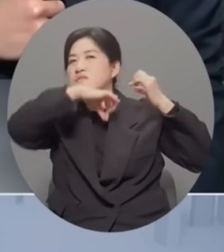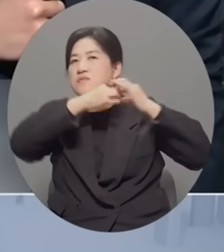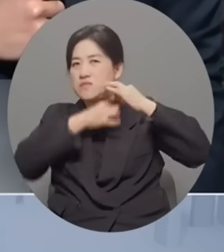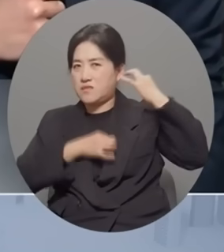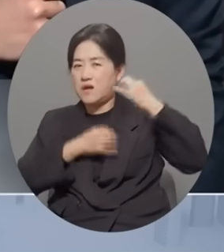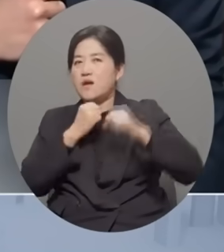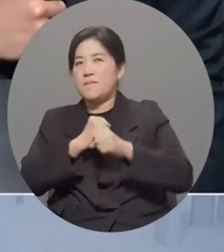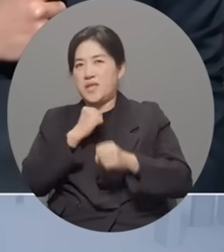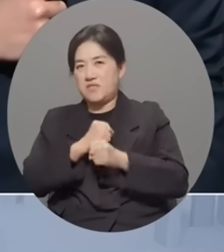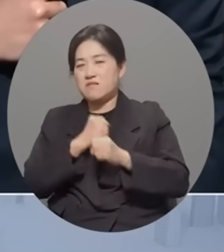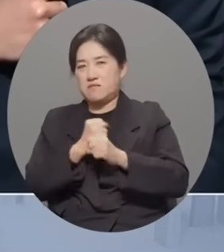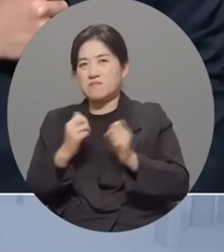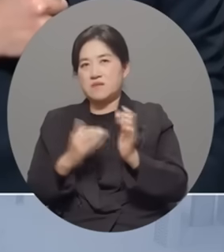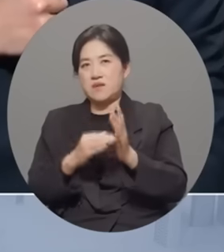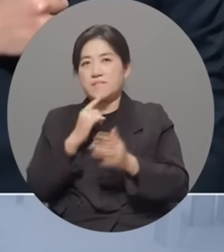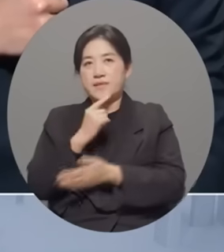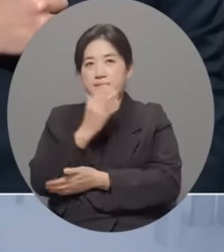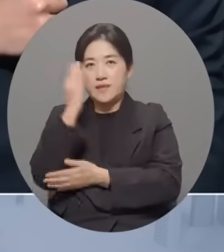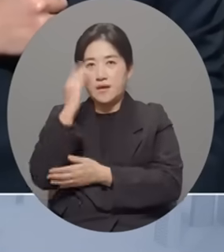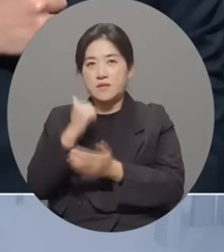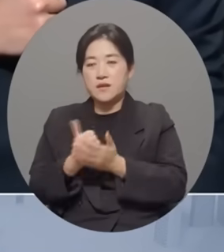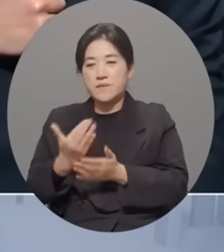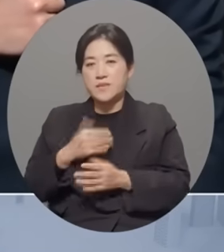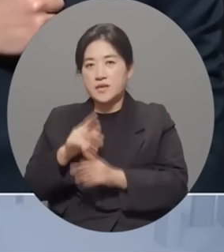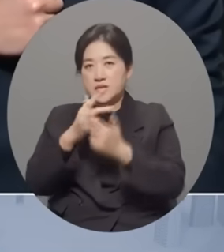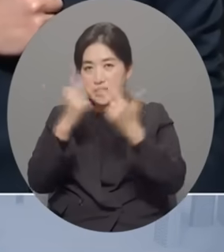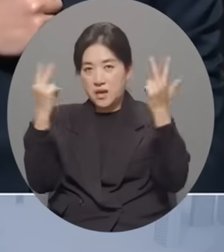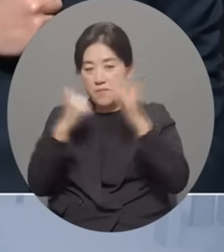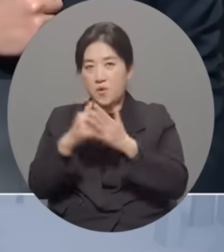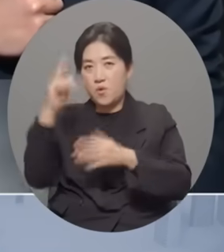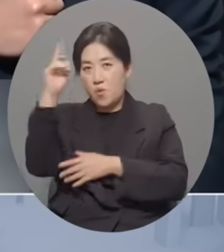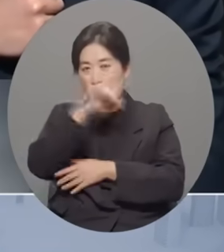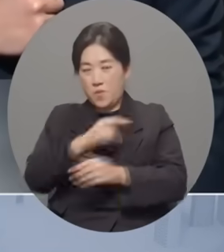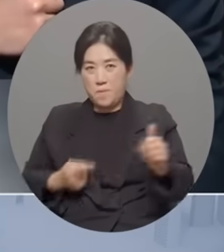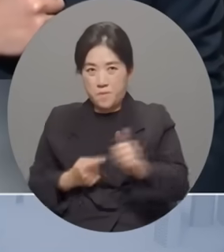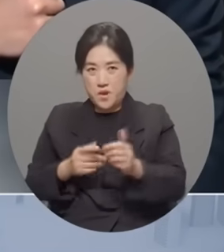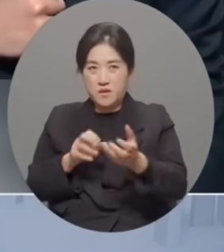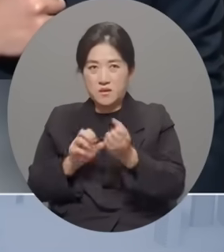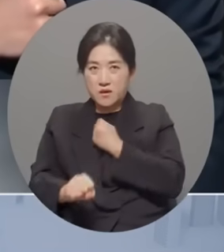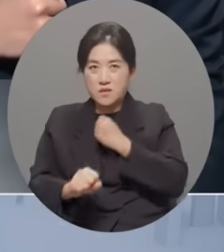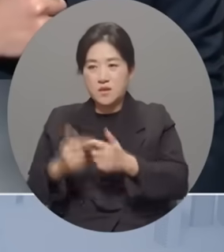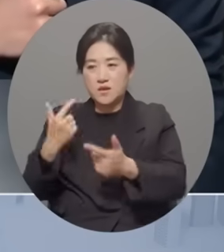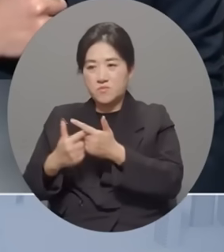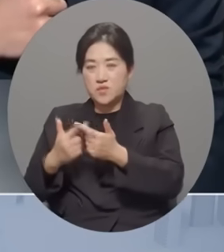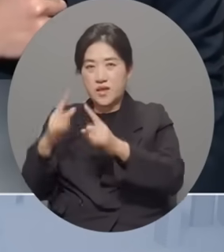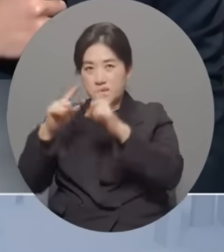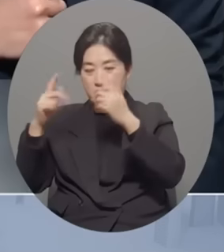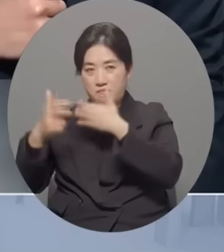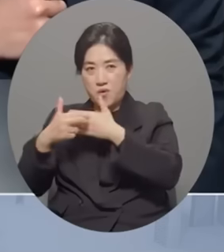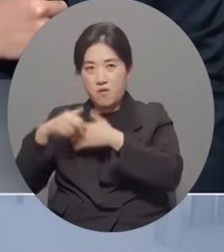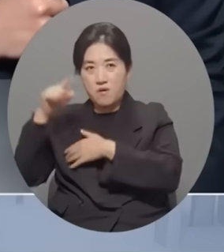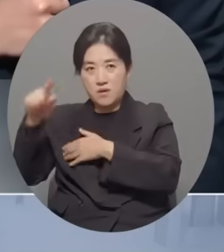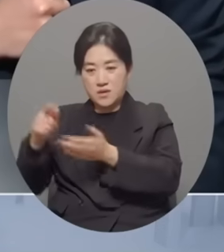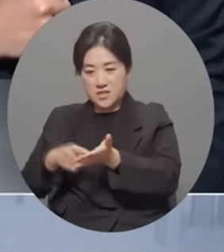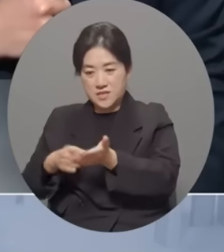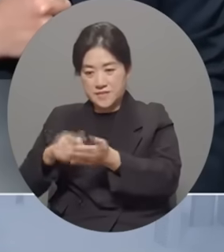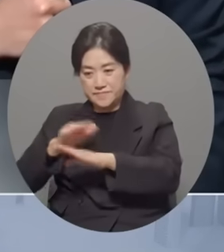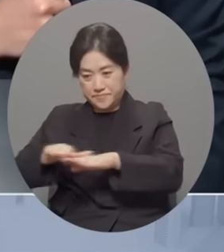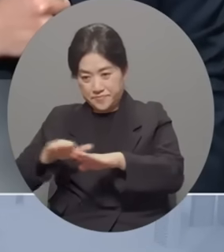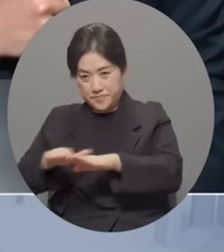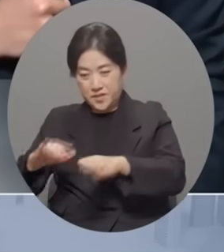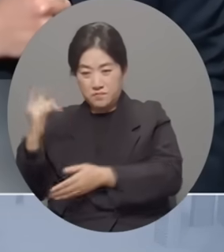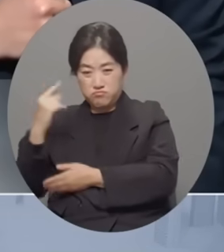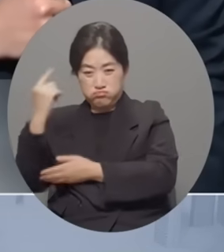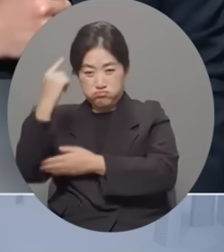재건 수술이 이루어졌다고 말했습니다. 앞서 이 대표는 오늘 오전 피습 직후 부산 병원에서 응급처치를 받은 뒤에 헬기를